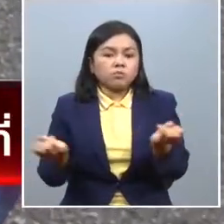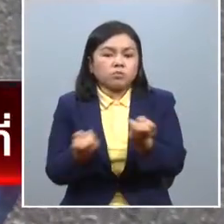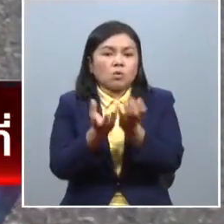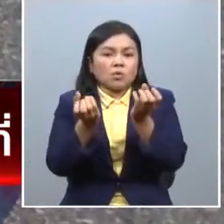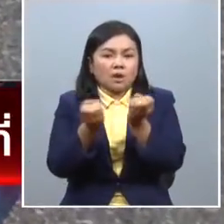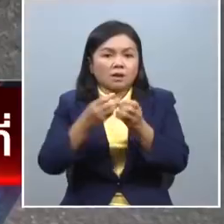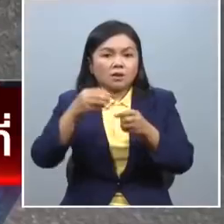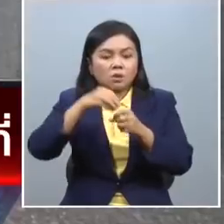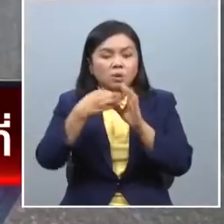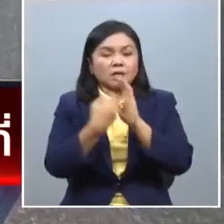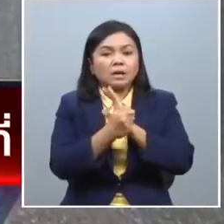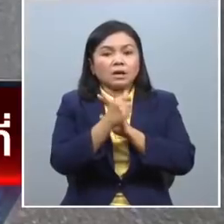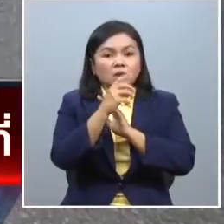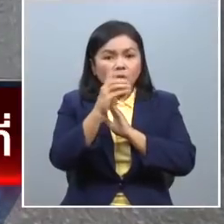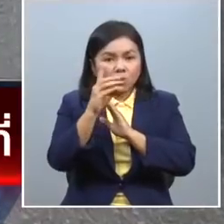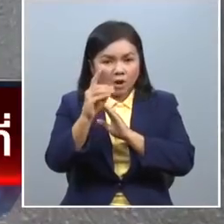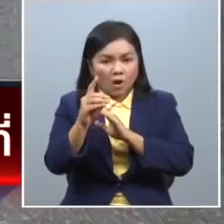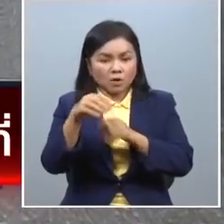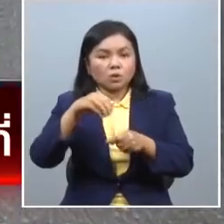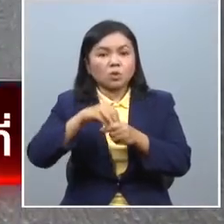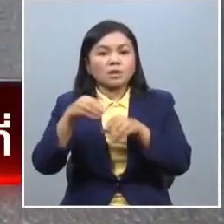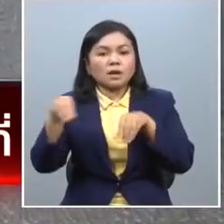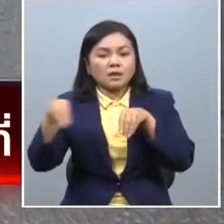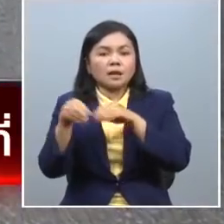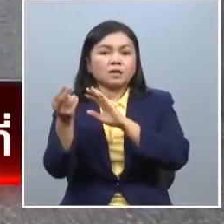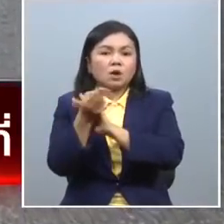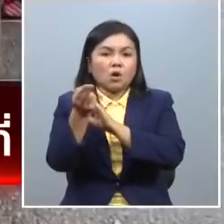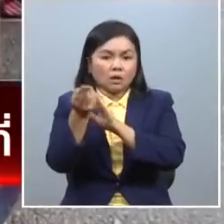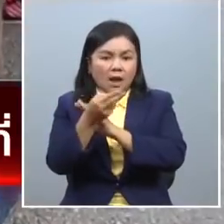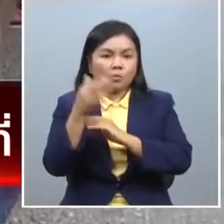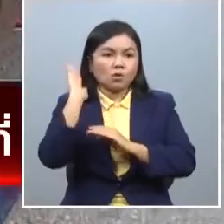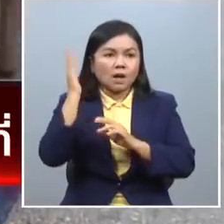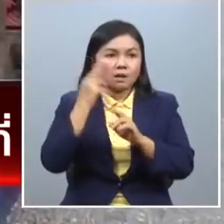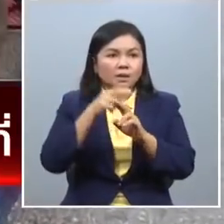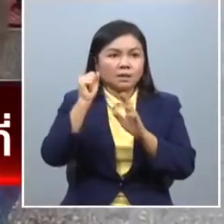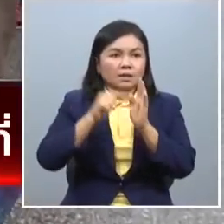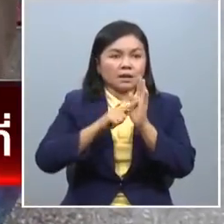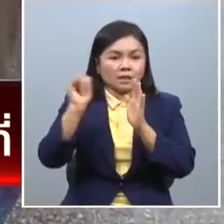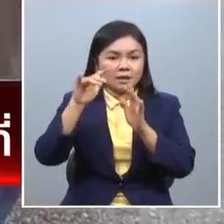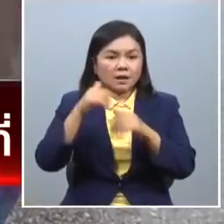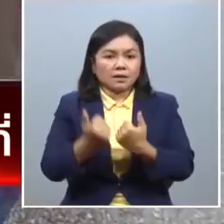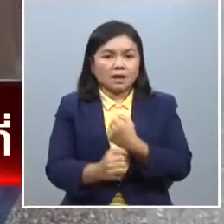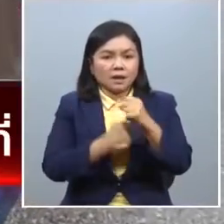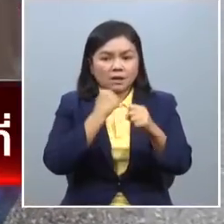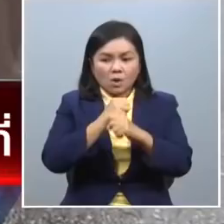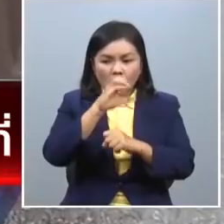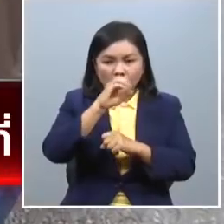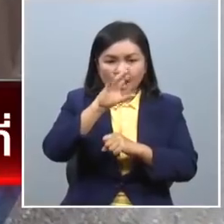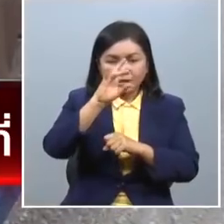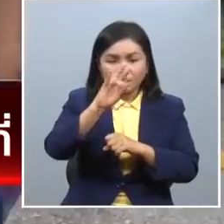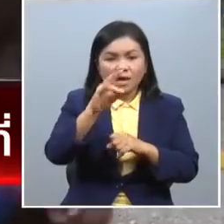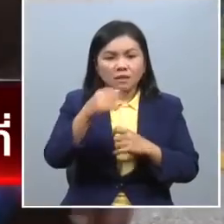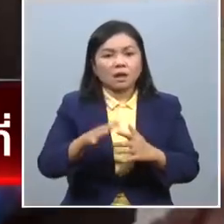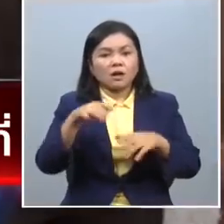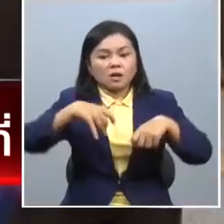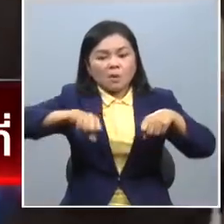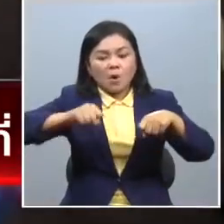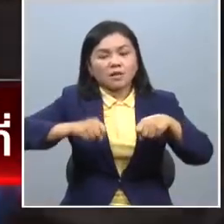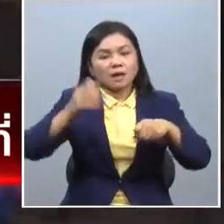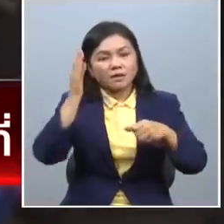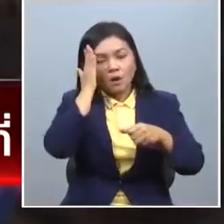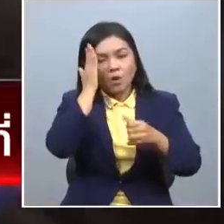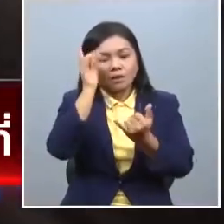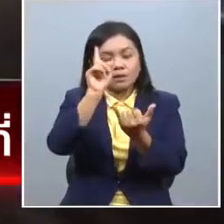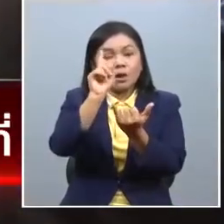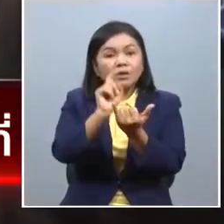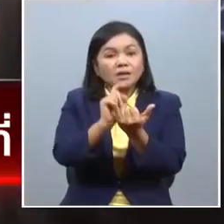ธานีบนถนนมิตรภาพขาเข้าตัวเมืองหนองคายเป็นเหตุให้นายสัญญาทุมรังอายุ57ปีเจ้าของรถจักรยานยนต์นอนเสียชีวิตอยู่กลางถนนจากการ